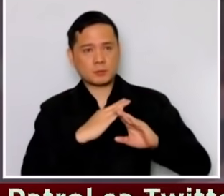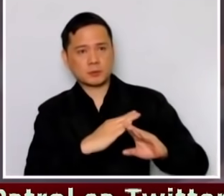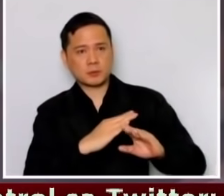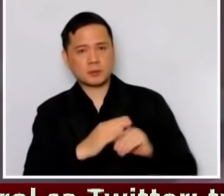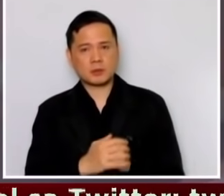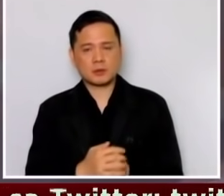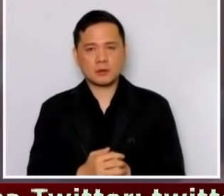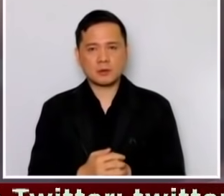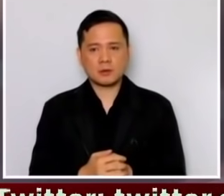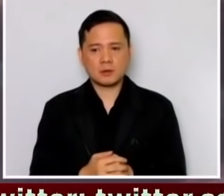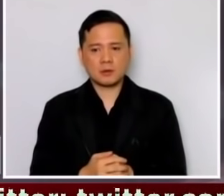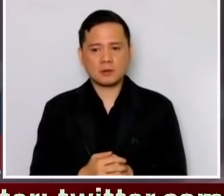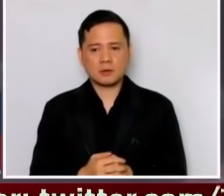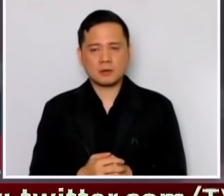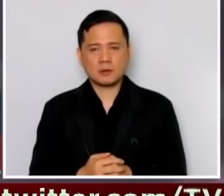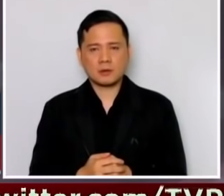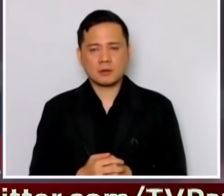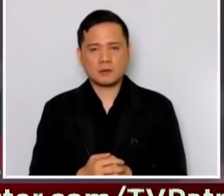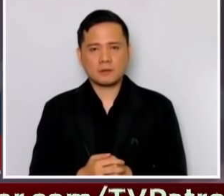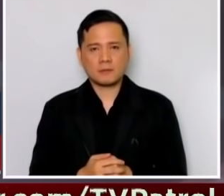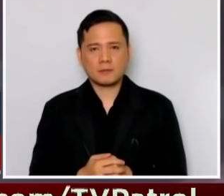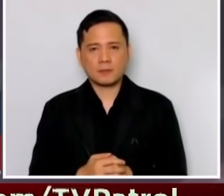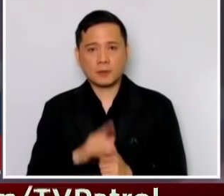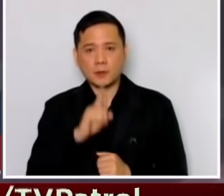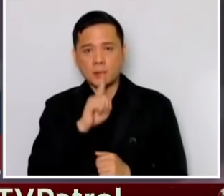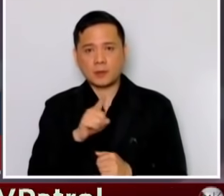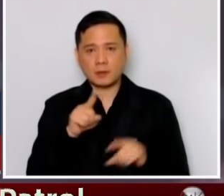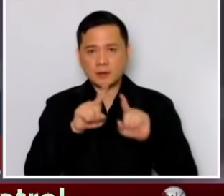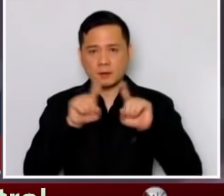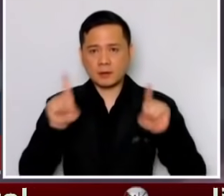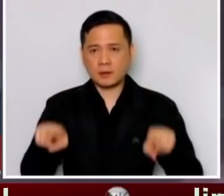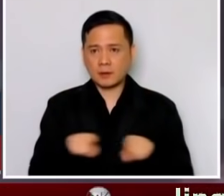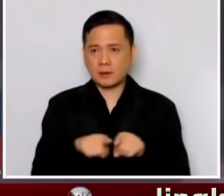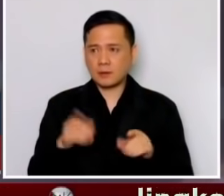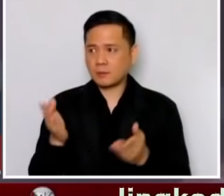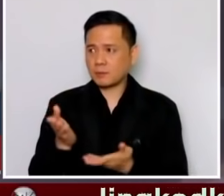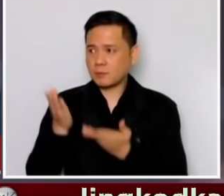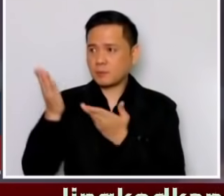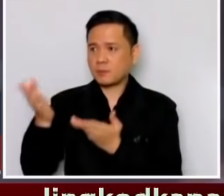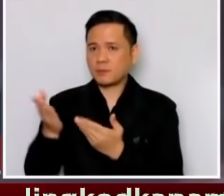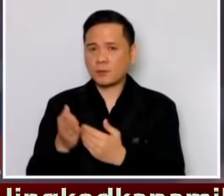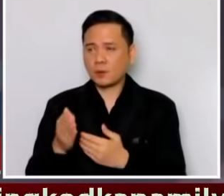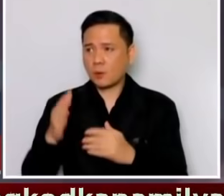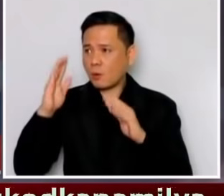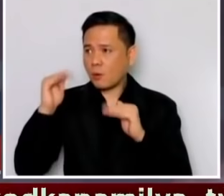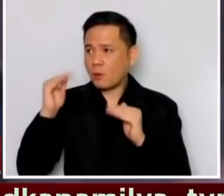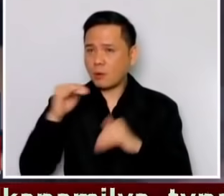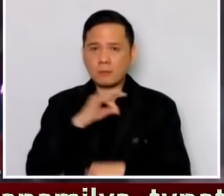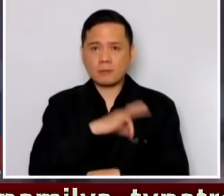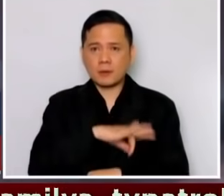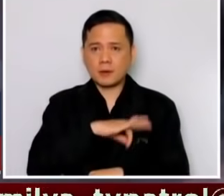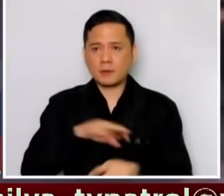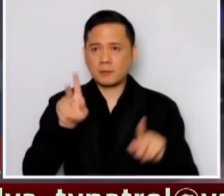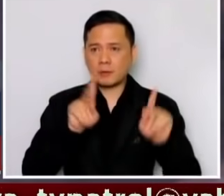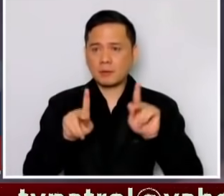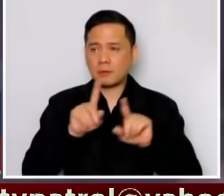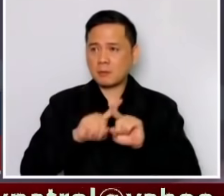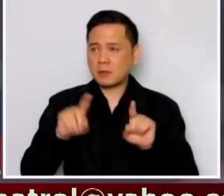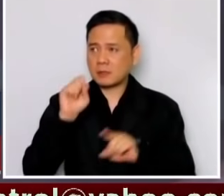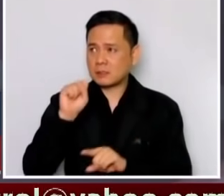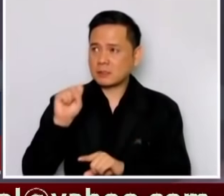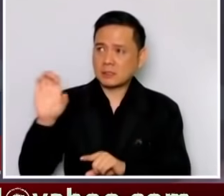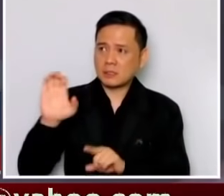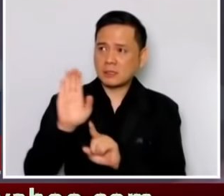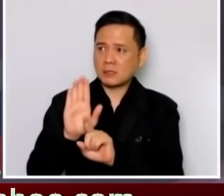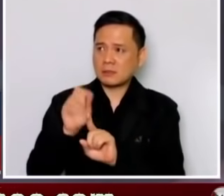magiging paborable sa kanila bilang mga petitioner, gayon din sa taong bayan anuman ang magiging hatol ng Korte Suprema. Sa isang